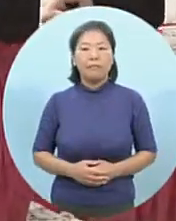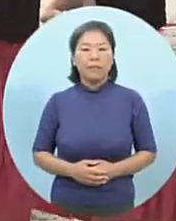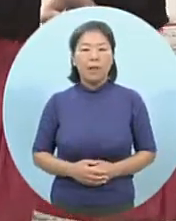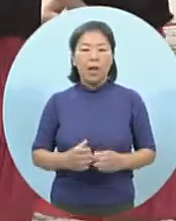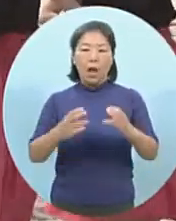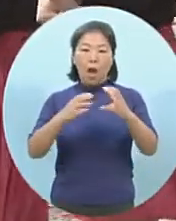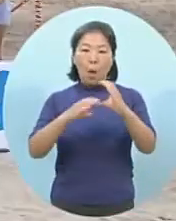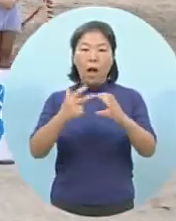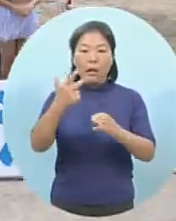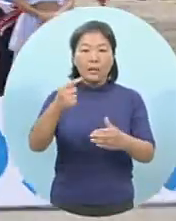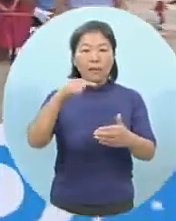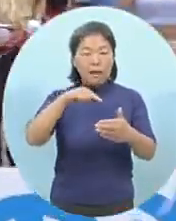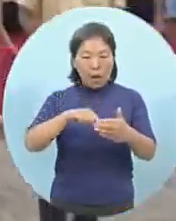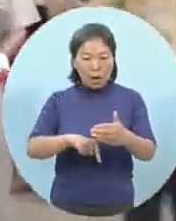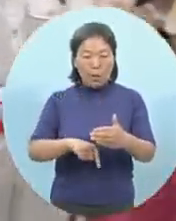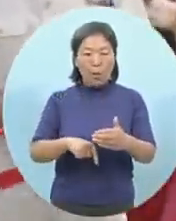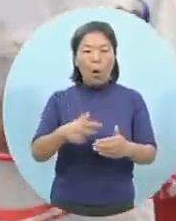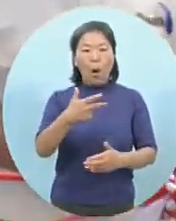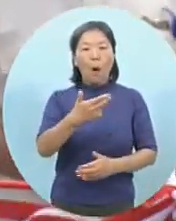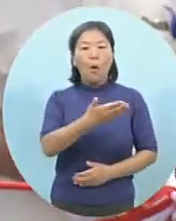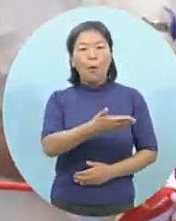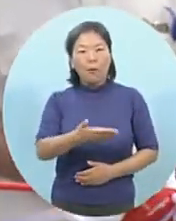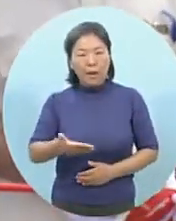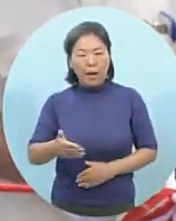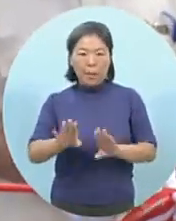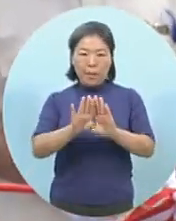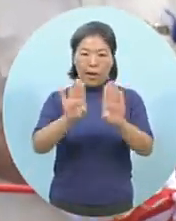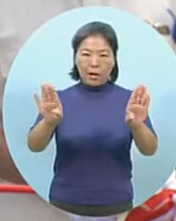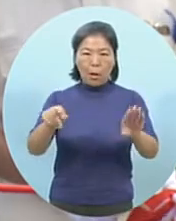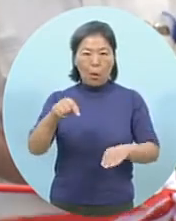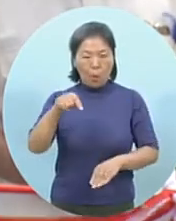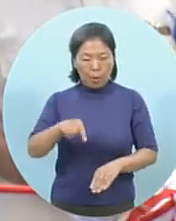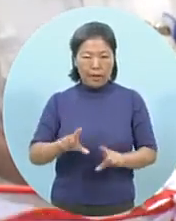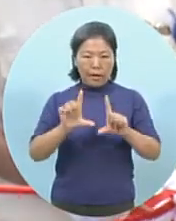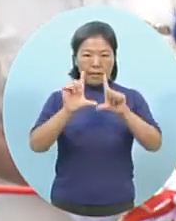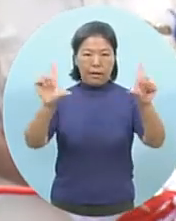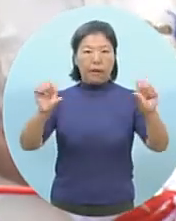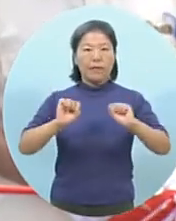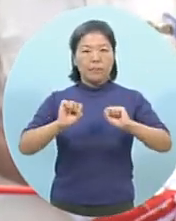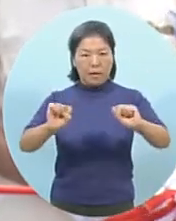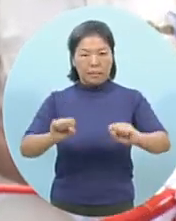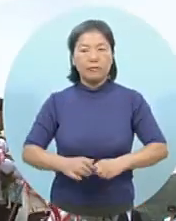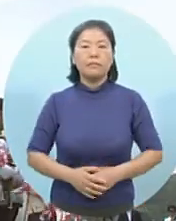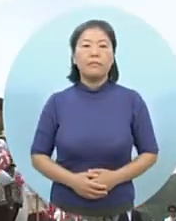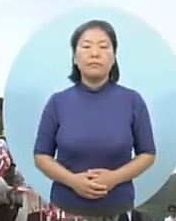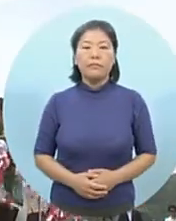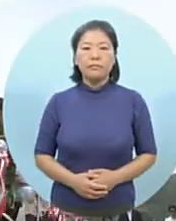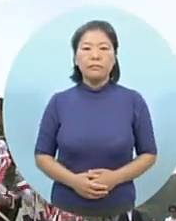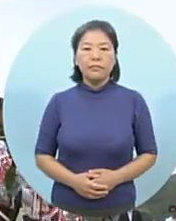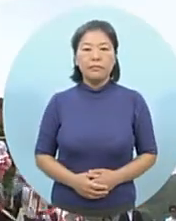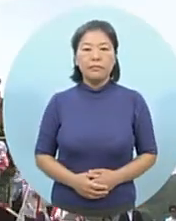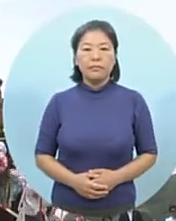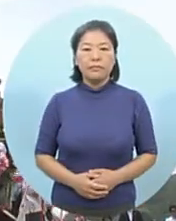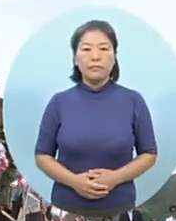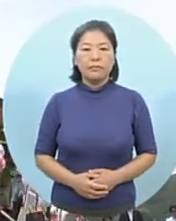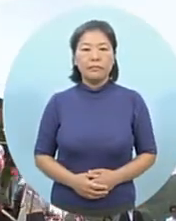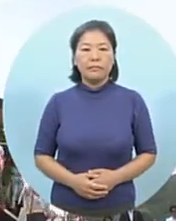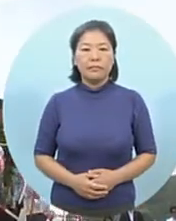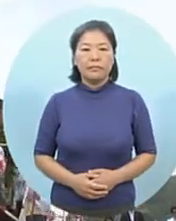いわき市内の海開きをここに宣言いたします。 かわいいね。